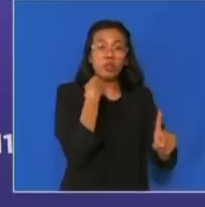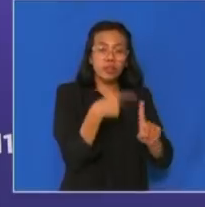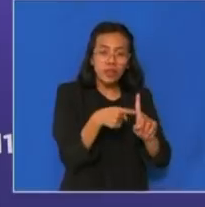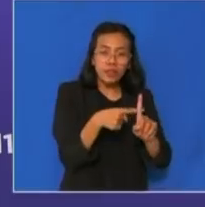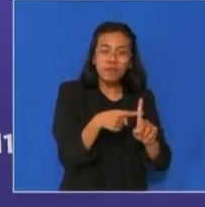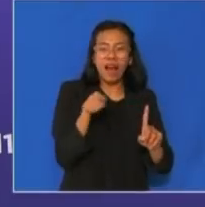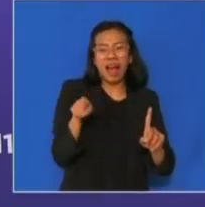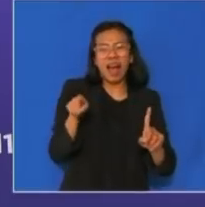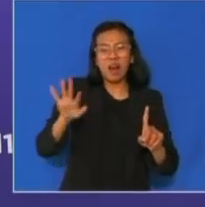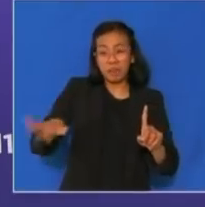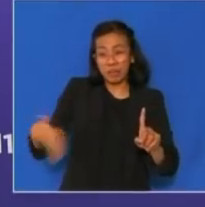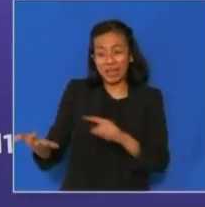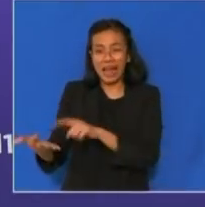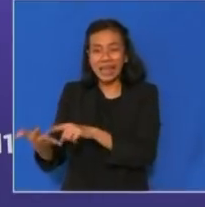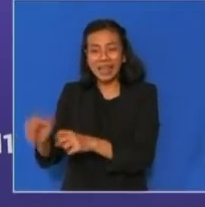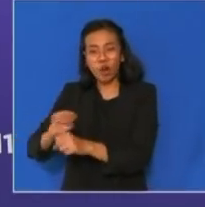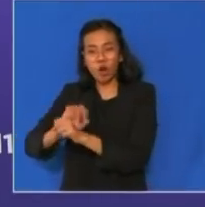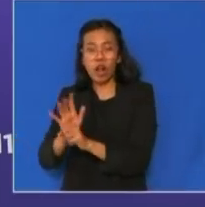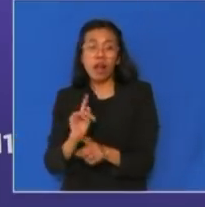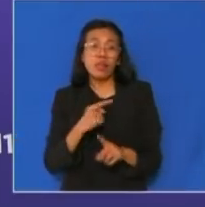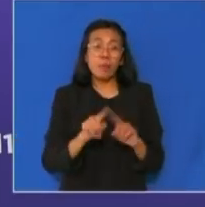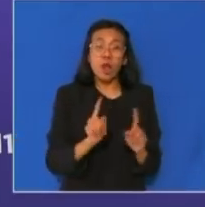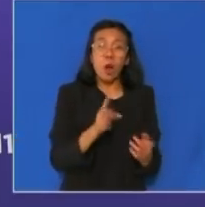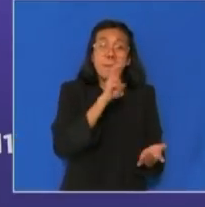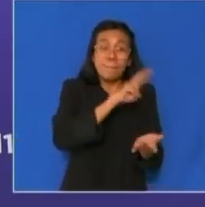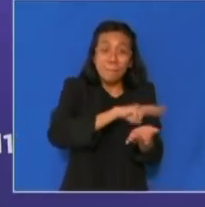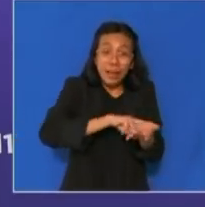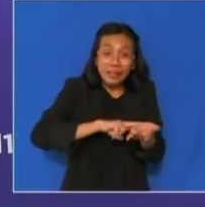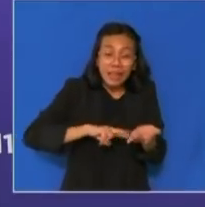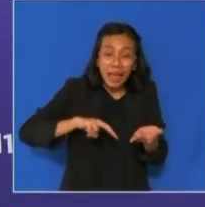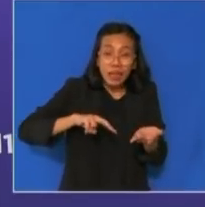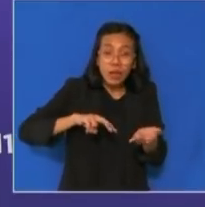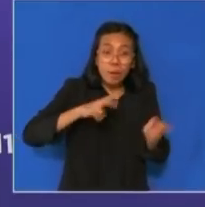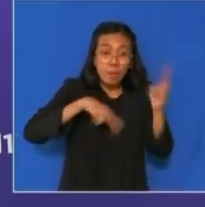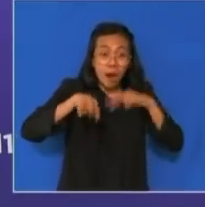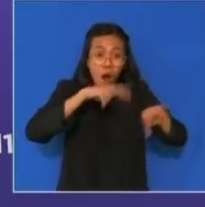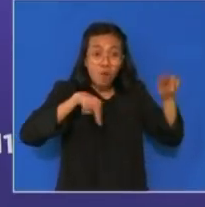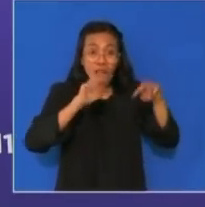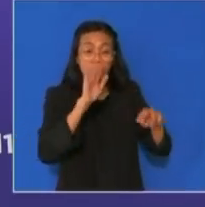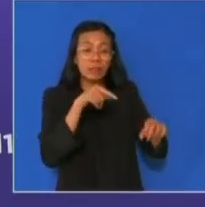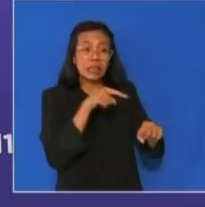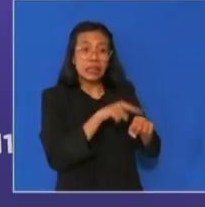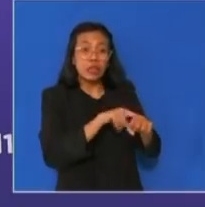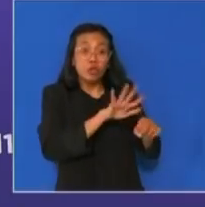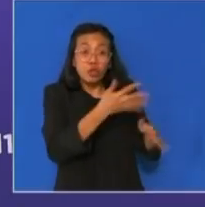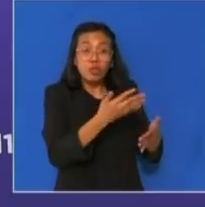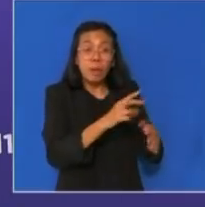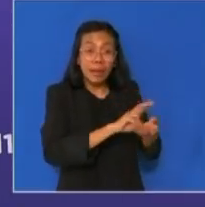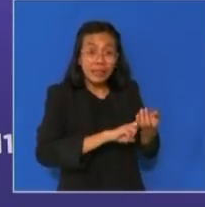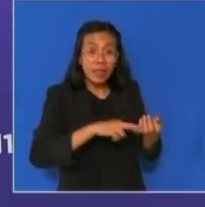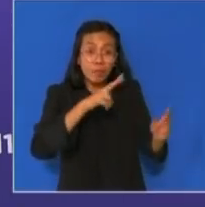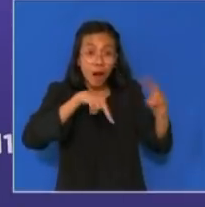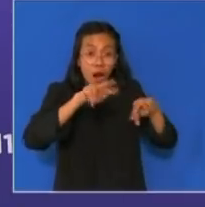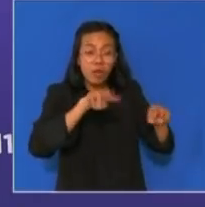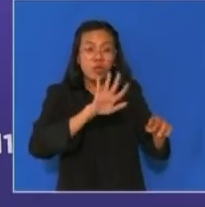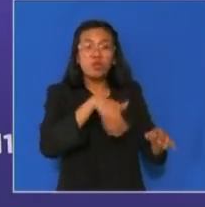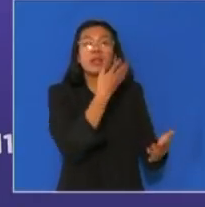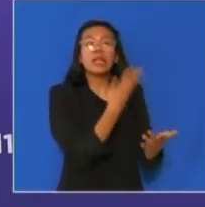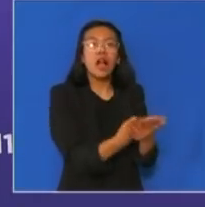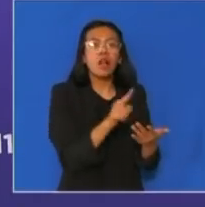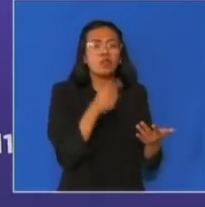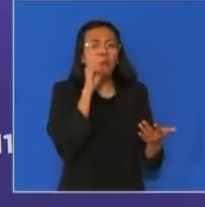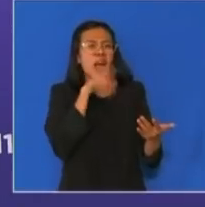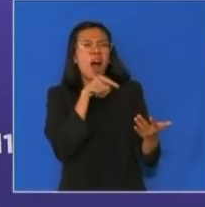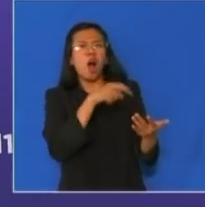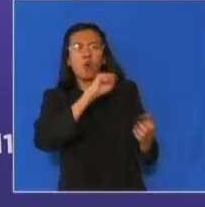Kasus PDP yang belum terkonfirmasi COVID, maka tidak akan kita catat sebagai jenazah COVID-19. Ini yang harus